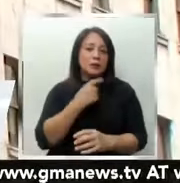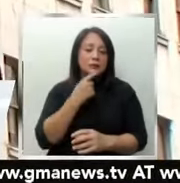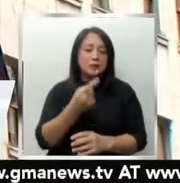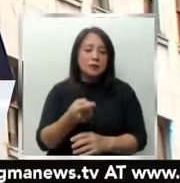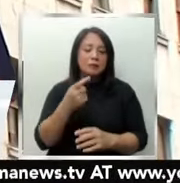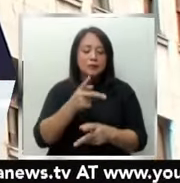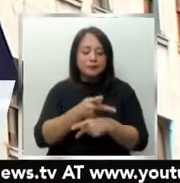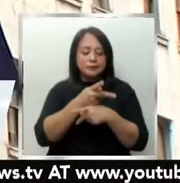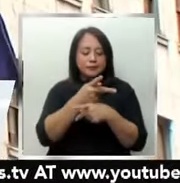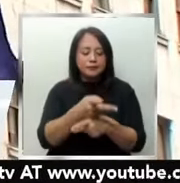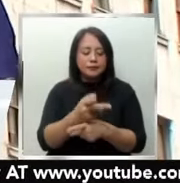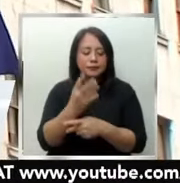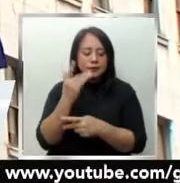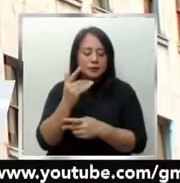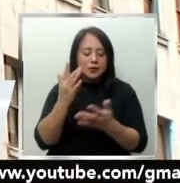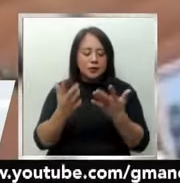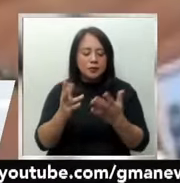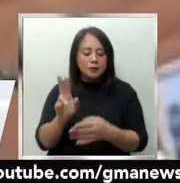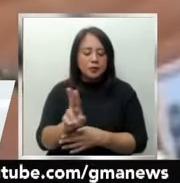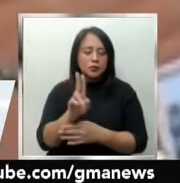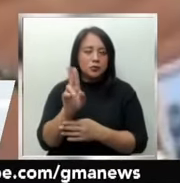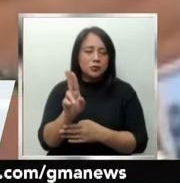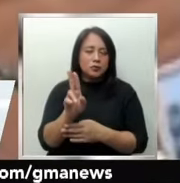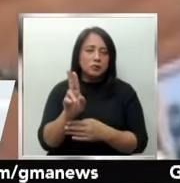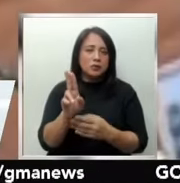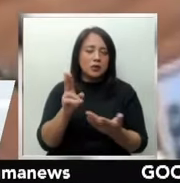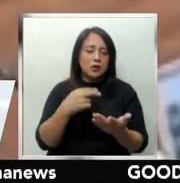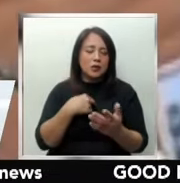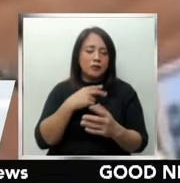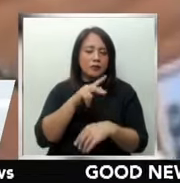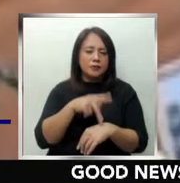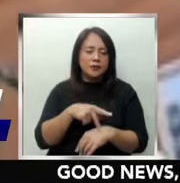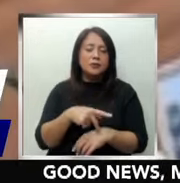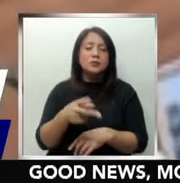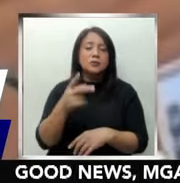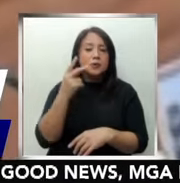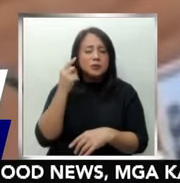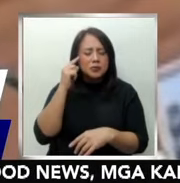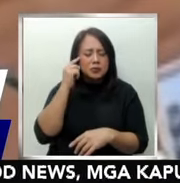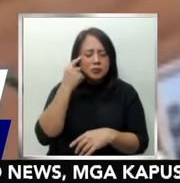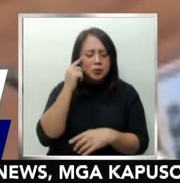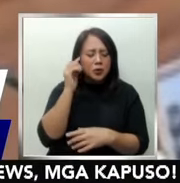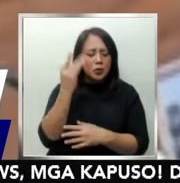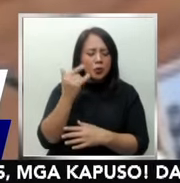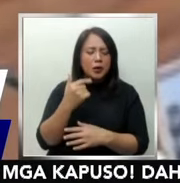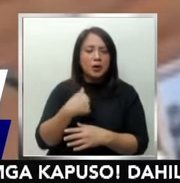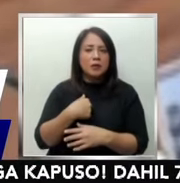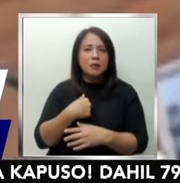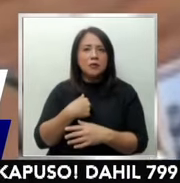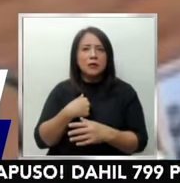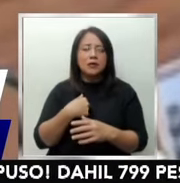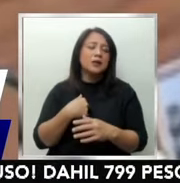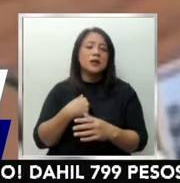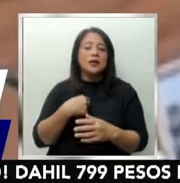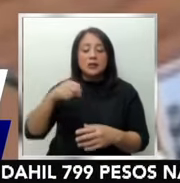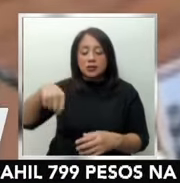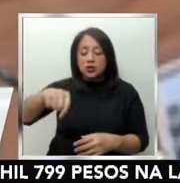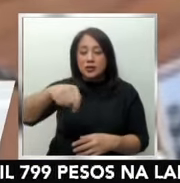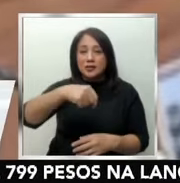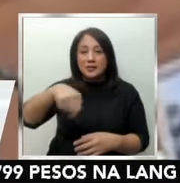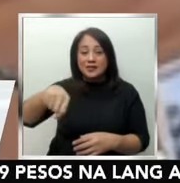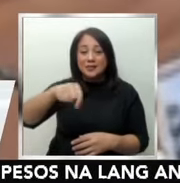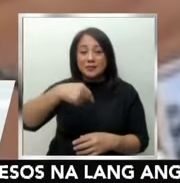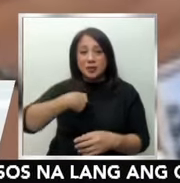dahil baka nagagamit lang ang Pilipinas pagisipan natin mabuti ito because I'm a chess player and I know the use of a